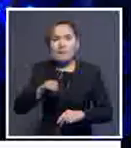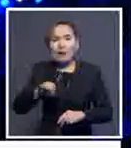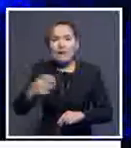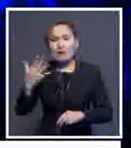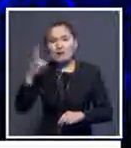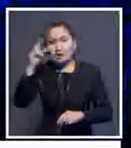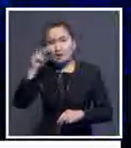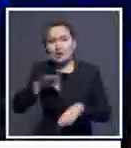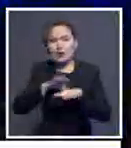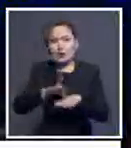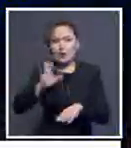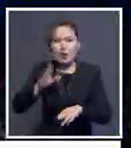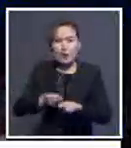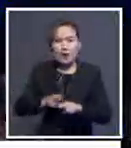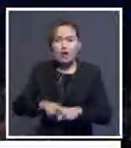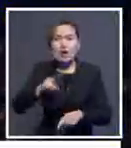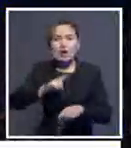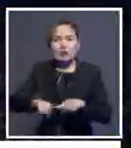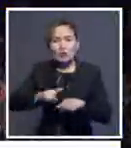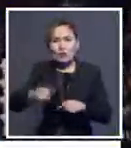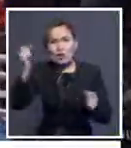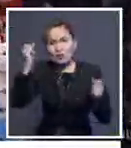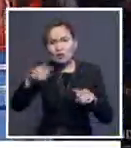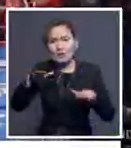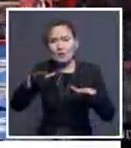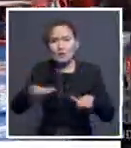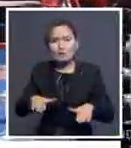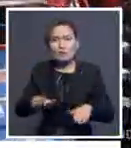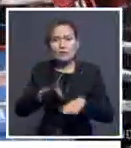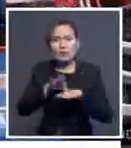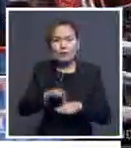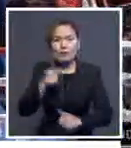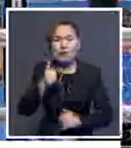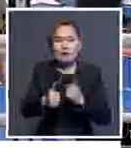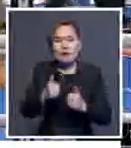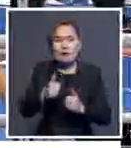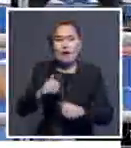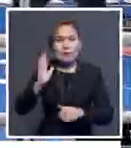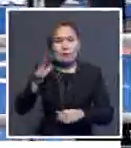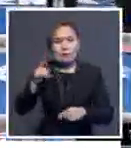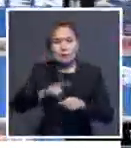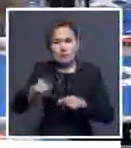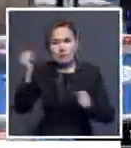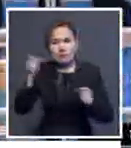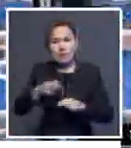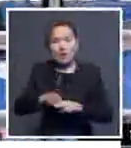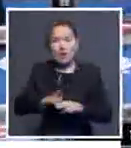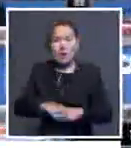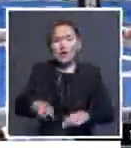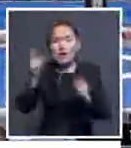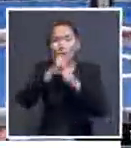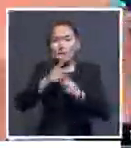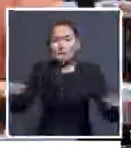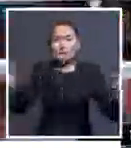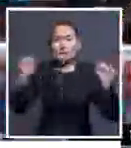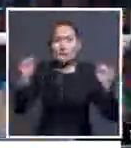қалада өтетіні алдағы аптада анықталмақ. Бұл бәсекеде Головкин өзінің барлық чемпиондық белбеулерін, ал Альварес The Ring